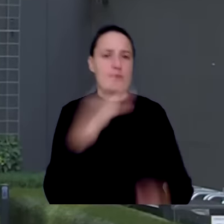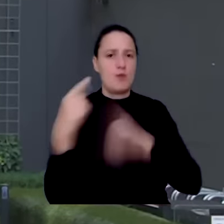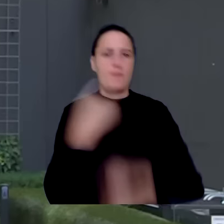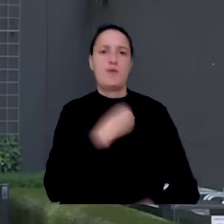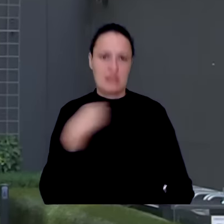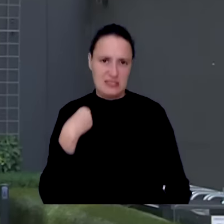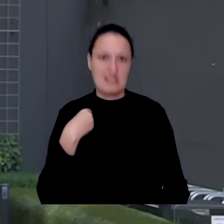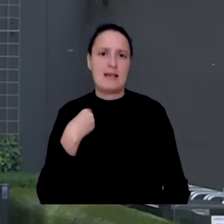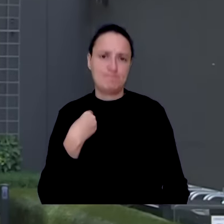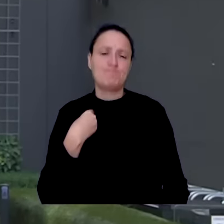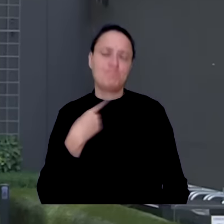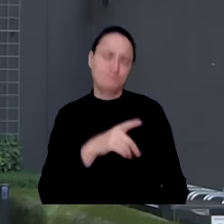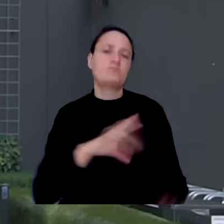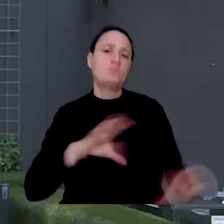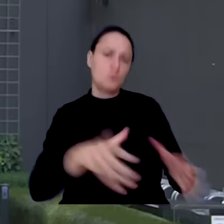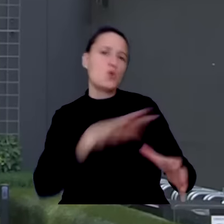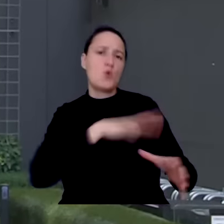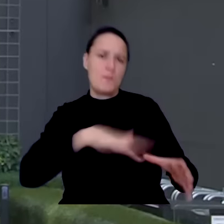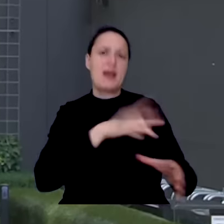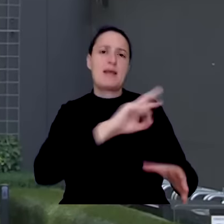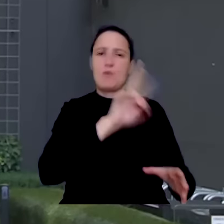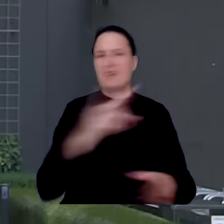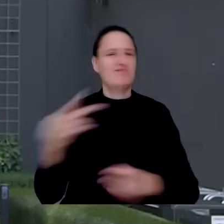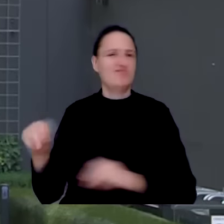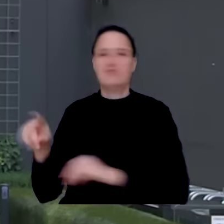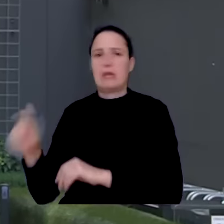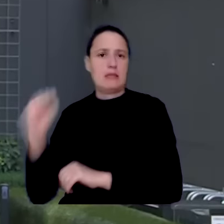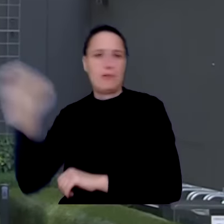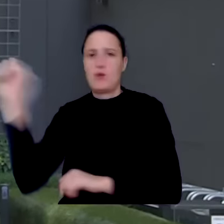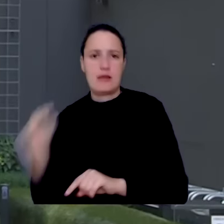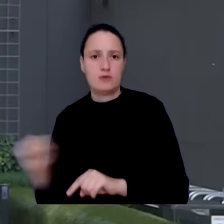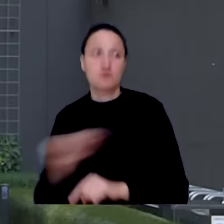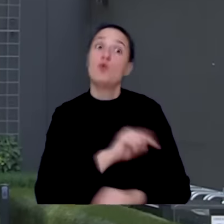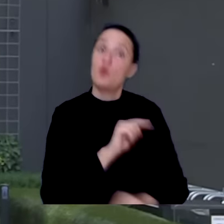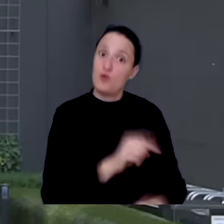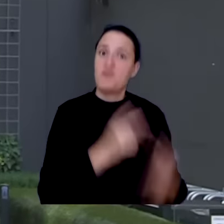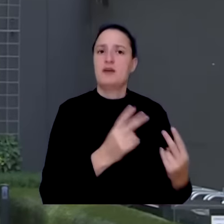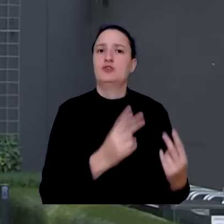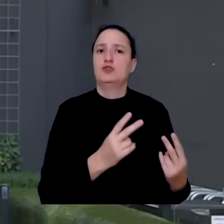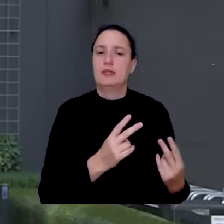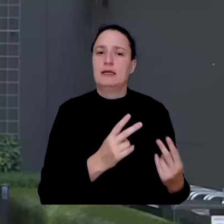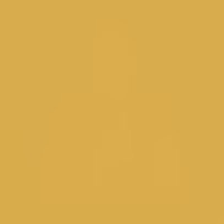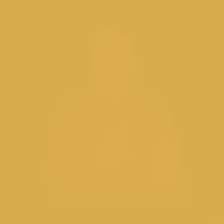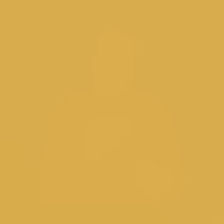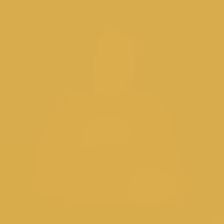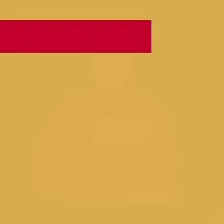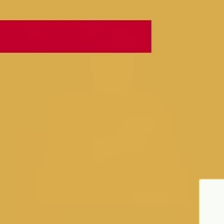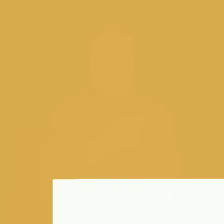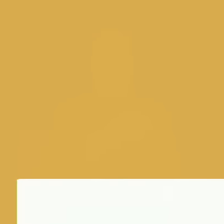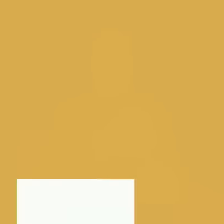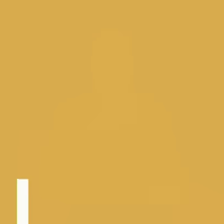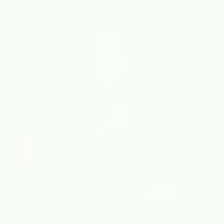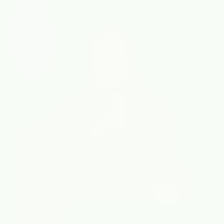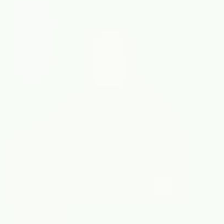pochodzenia jest w obozie Trumpa, a nie Kamali Harris i to ma znaczenie w perspektywie wyborczej.